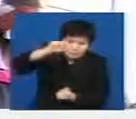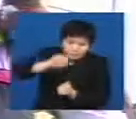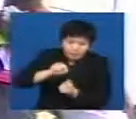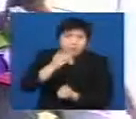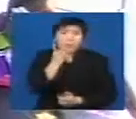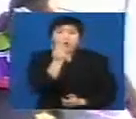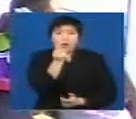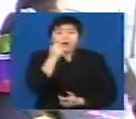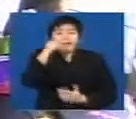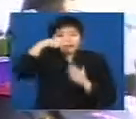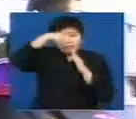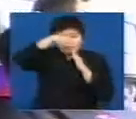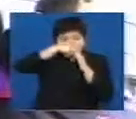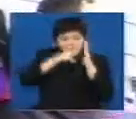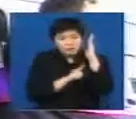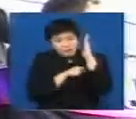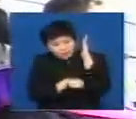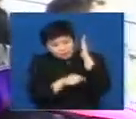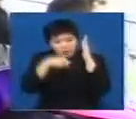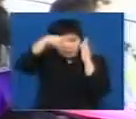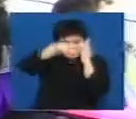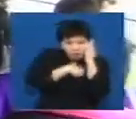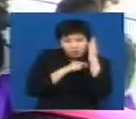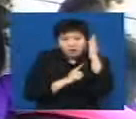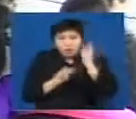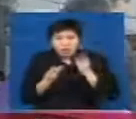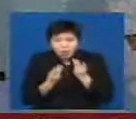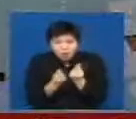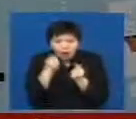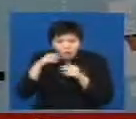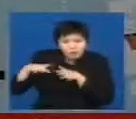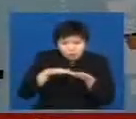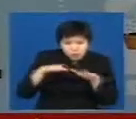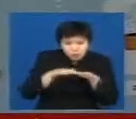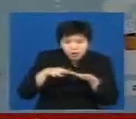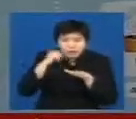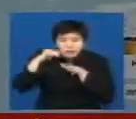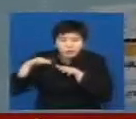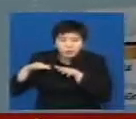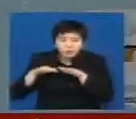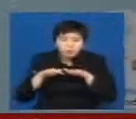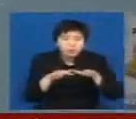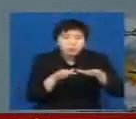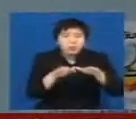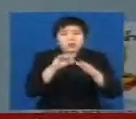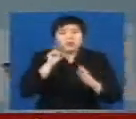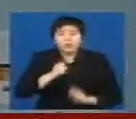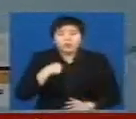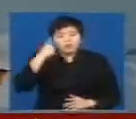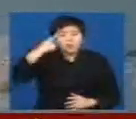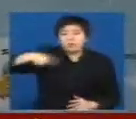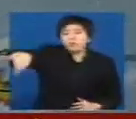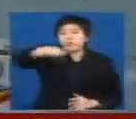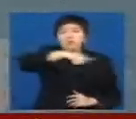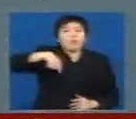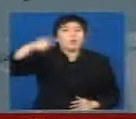แล้วไหลจากไหนไปที่ไหนไหลช้าไหลเร็วนะครับ ซึ่ง ทุกคนก็จะเรียกอะไรจะรู้พฤ